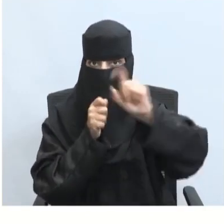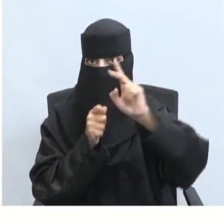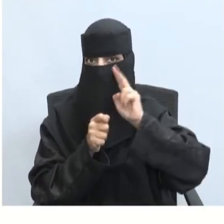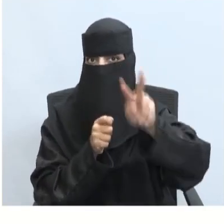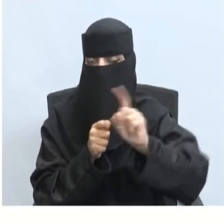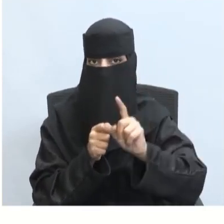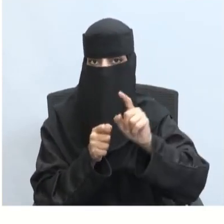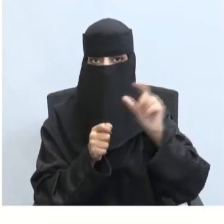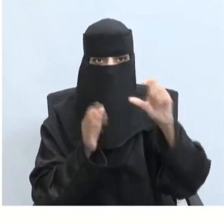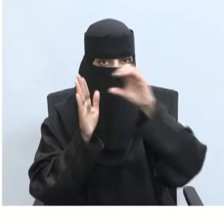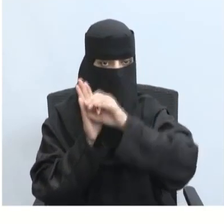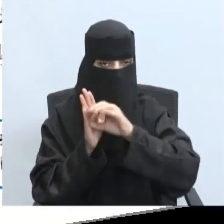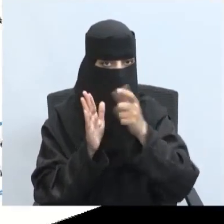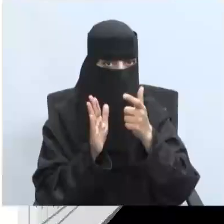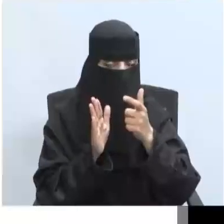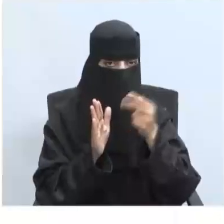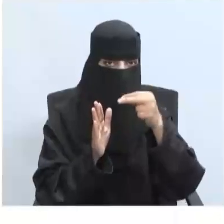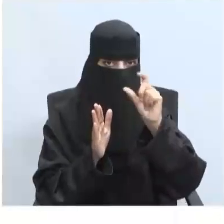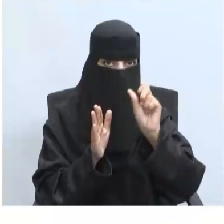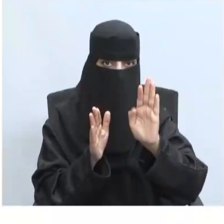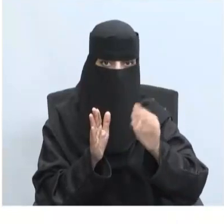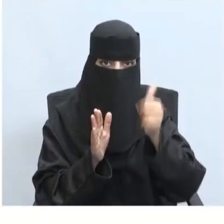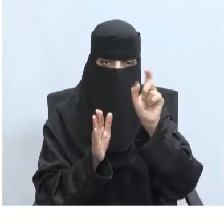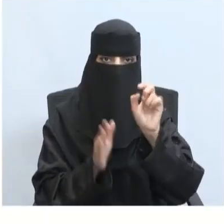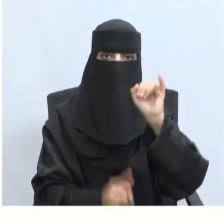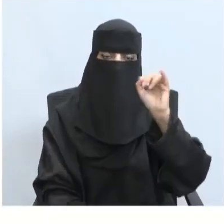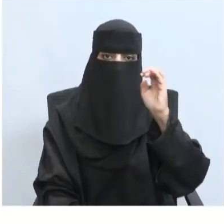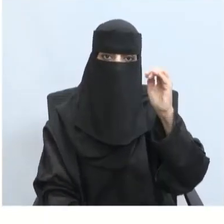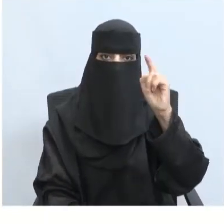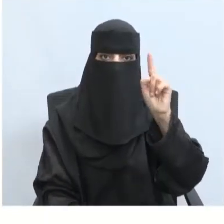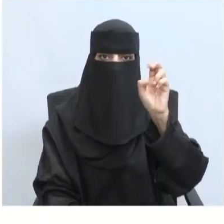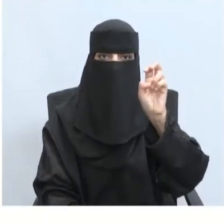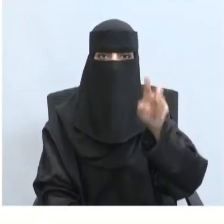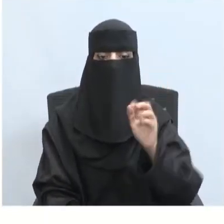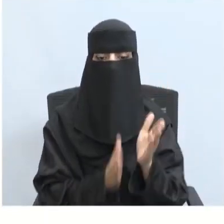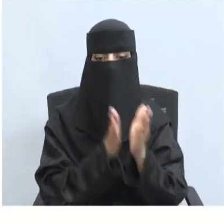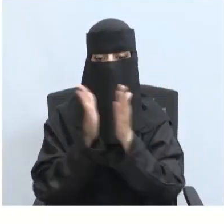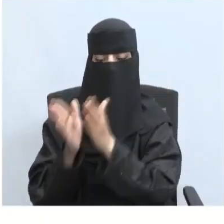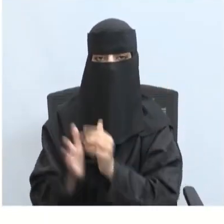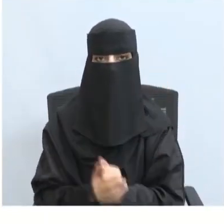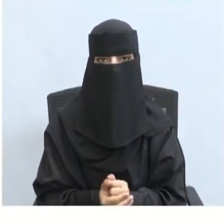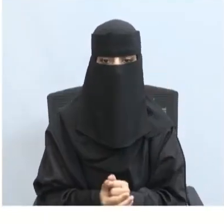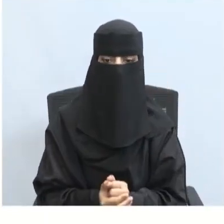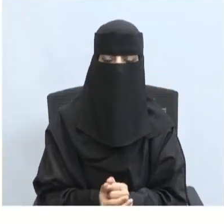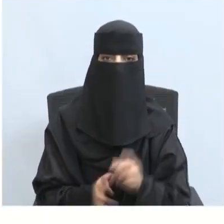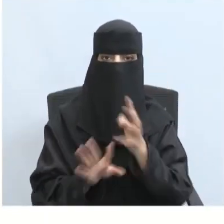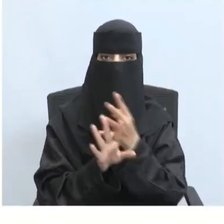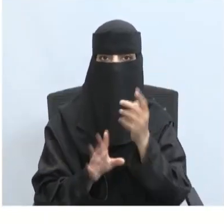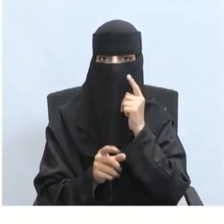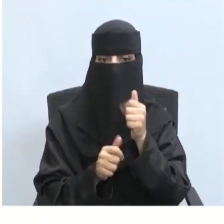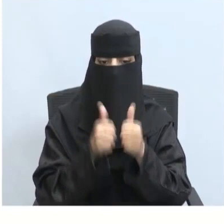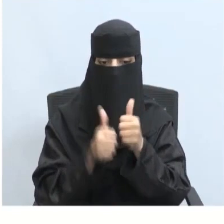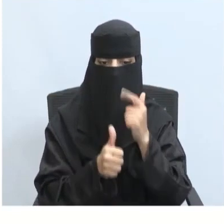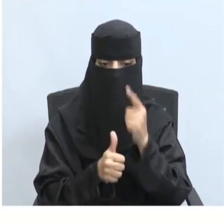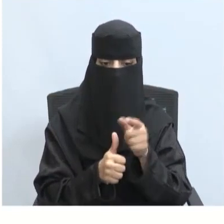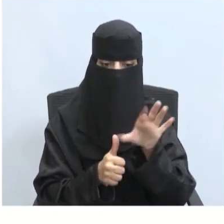فيستخدم عدسات محدبه اي التالي من صفات العدسه المقعره اذا